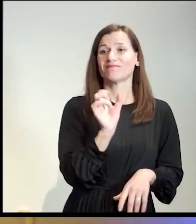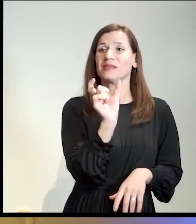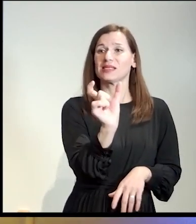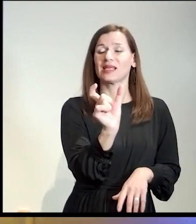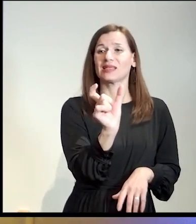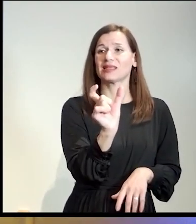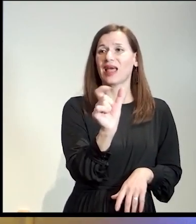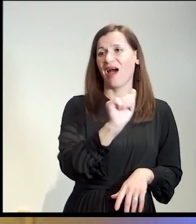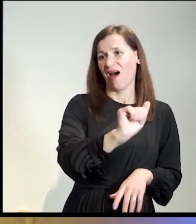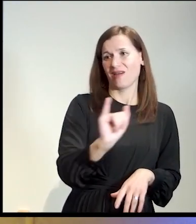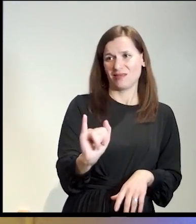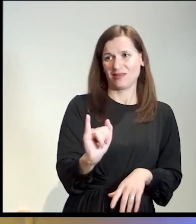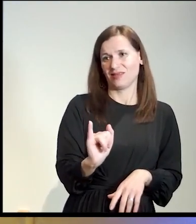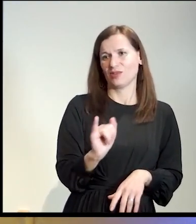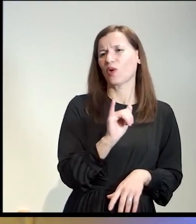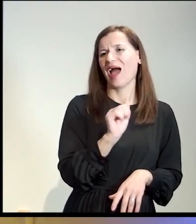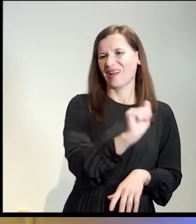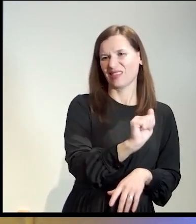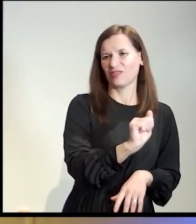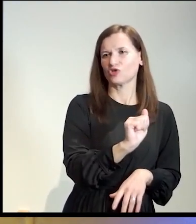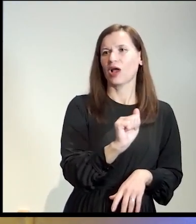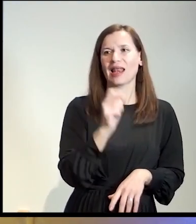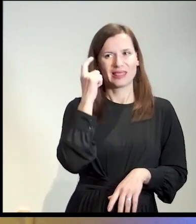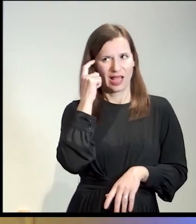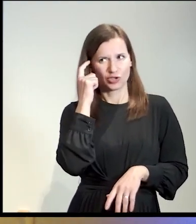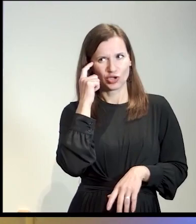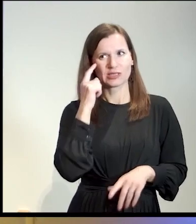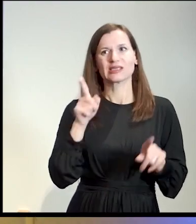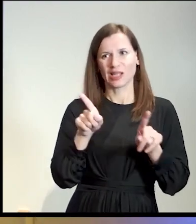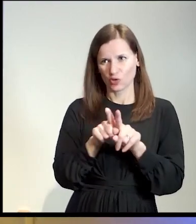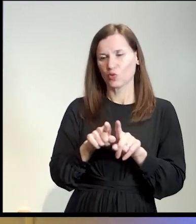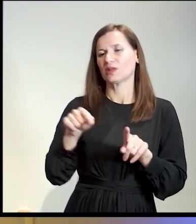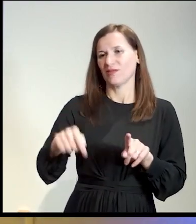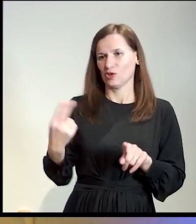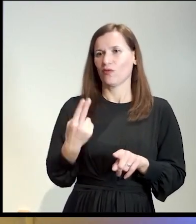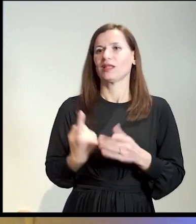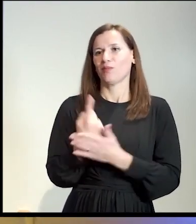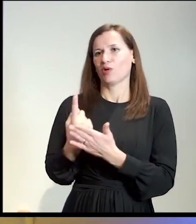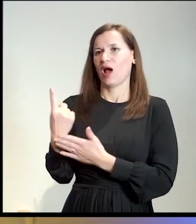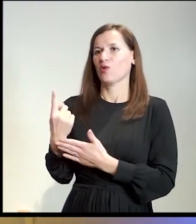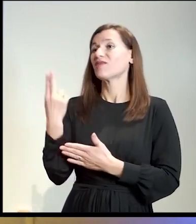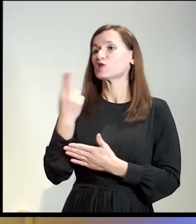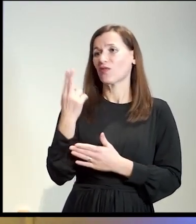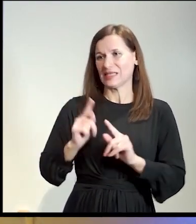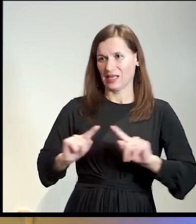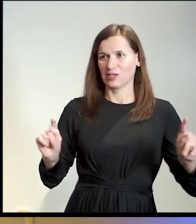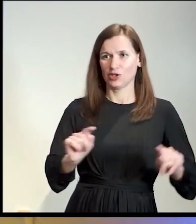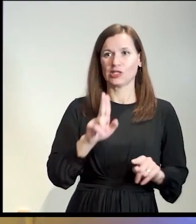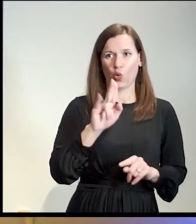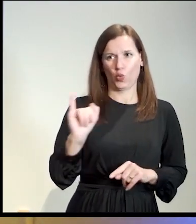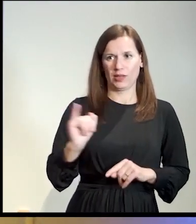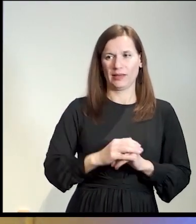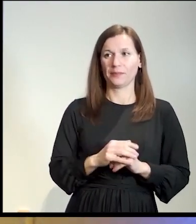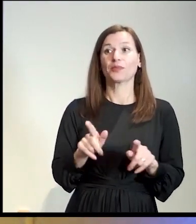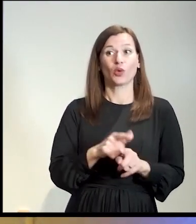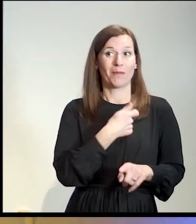AI, Artificial Intelligence, ki se tudi tukaj pojavlja v slovenski različici UI. Tudi na Poljskem so se